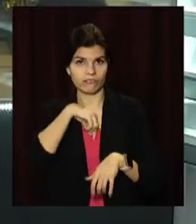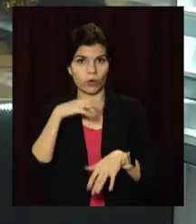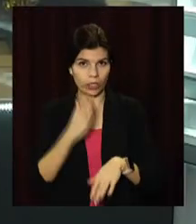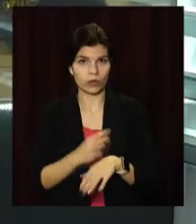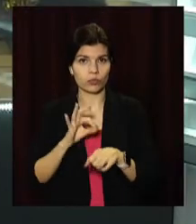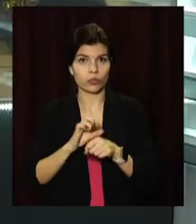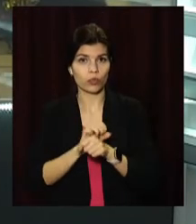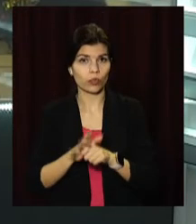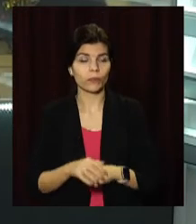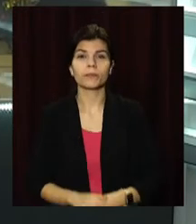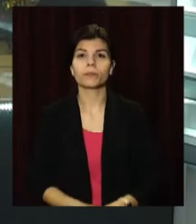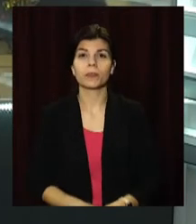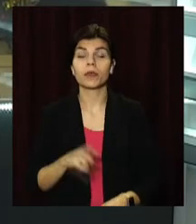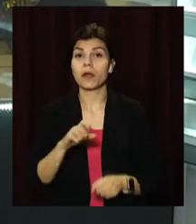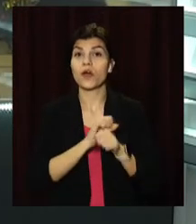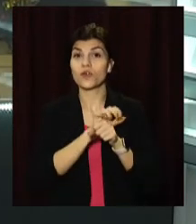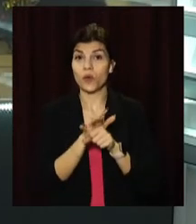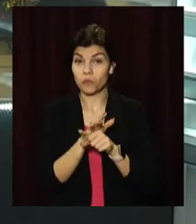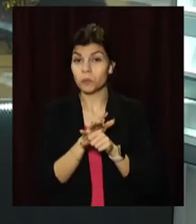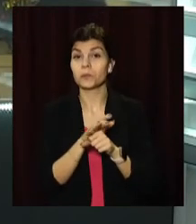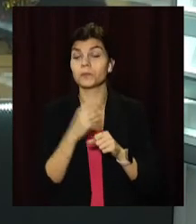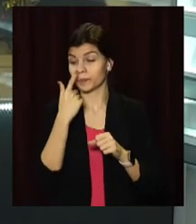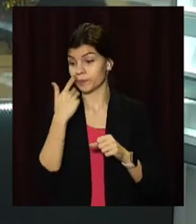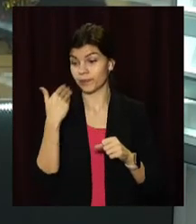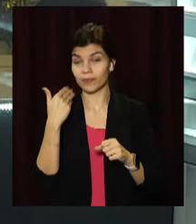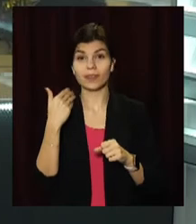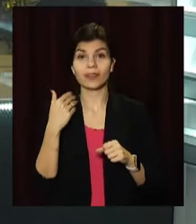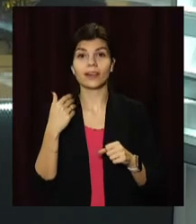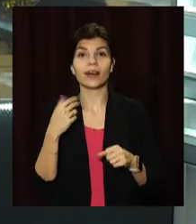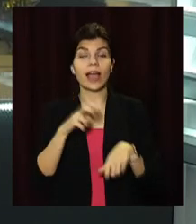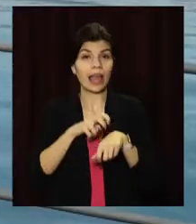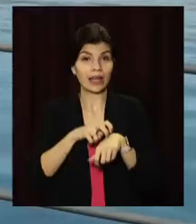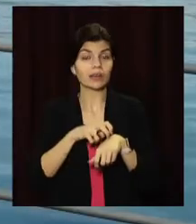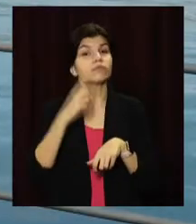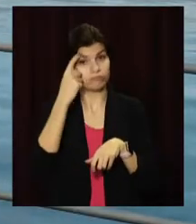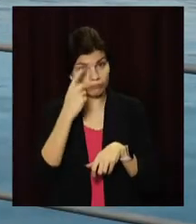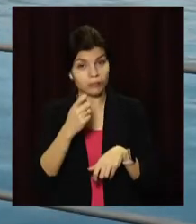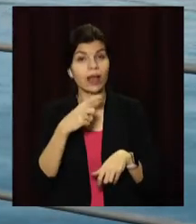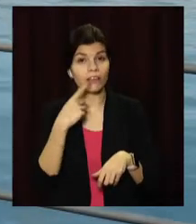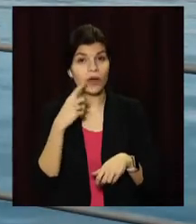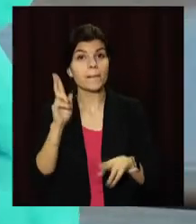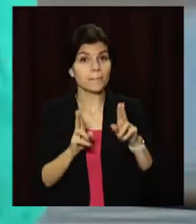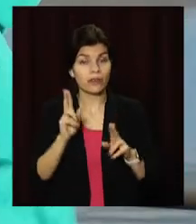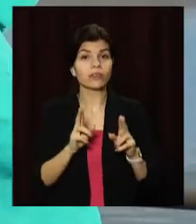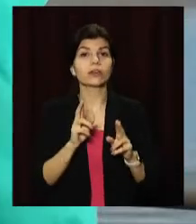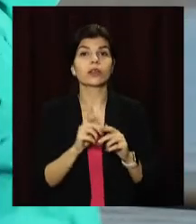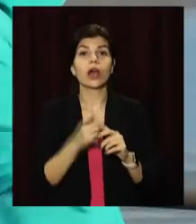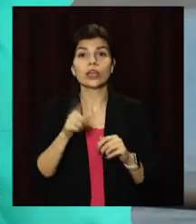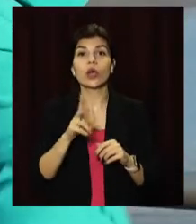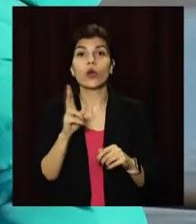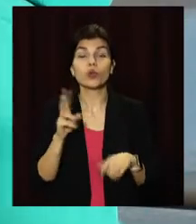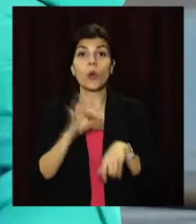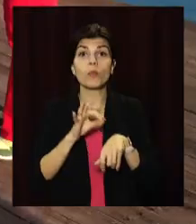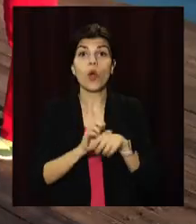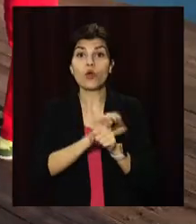Ковід полюбляє ополонку. Напередодні водохреща і масових занурень лікарів котре нагадують правила і особливо застерігають тим,